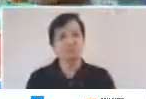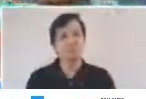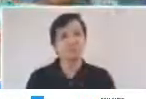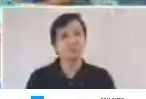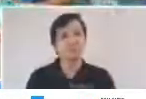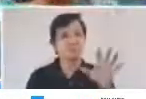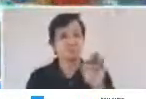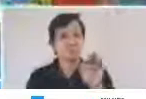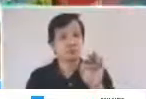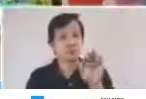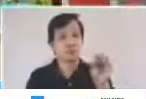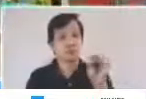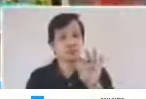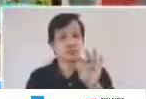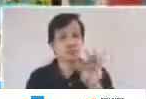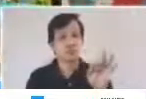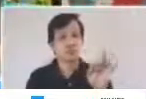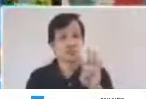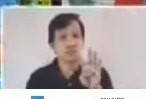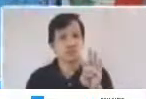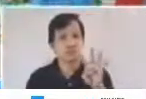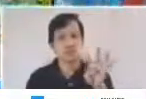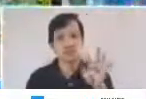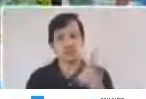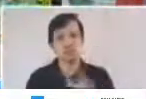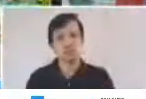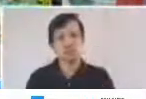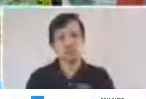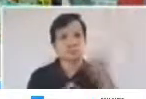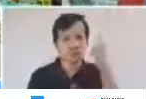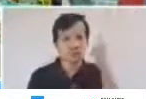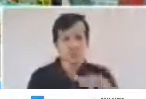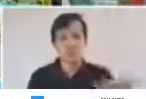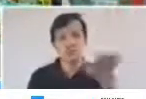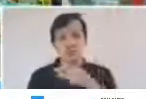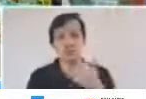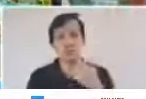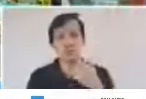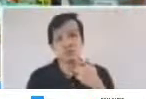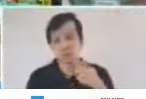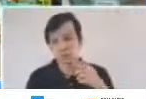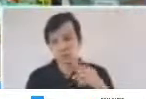PTV Cordillera at Regine Lanuza ng PTV Davao.